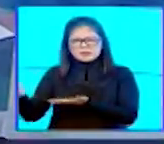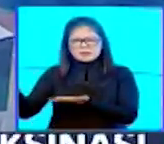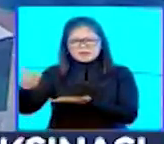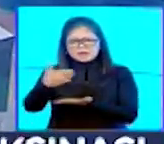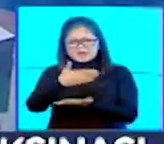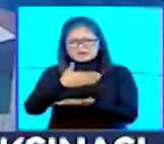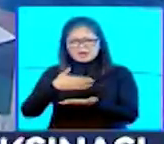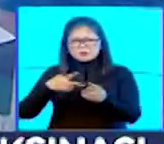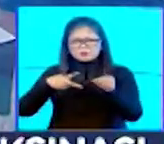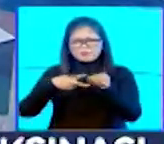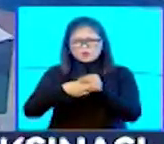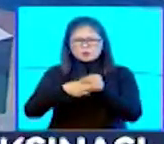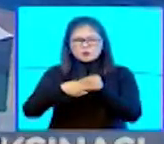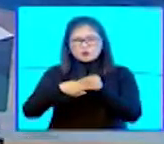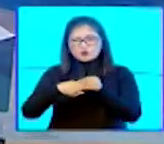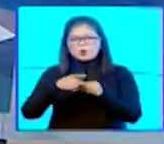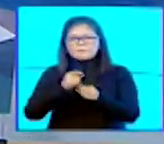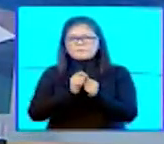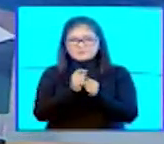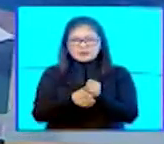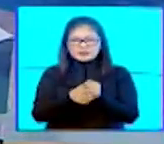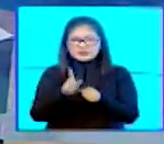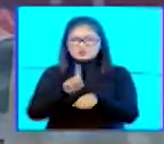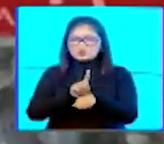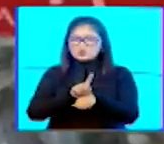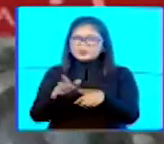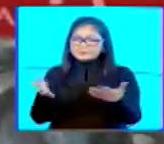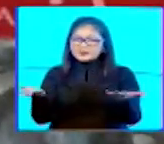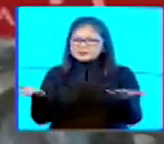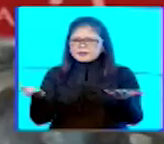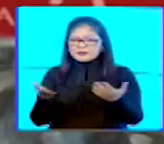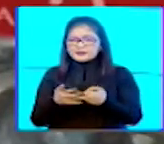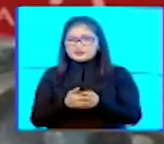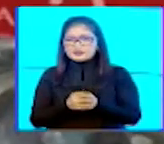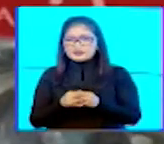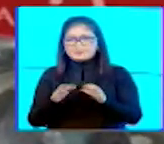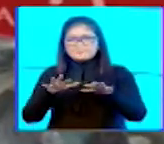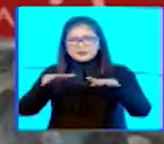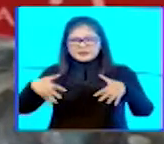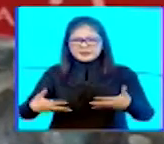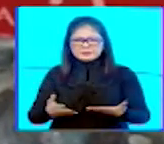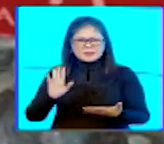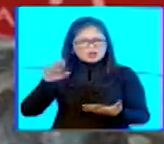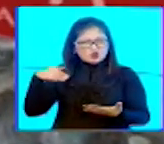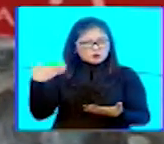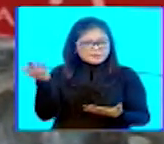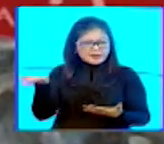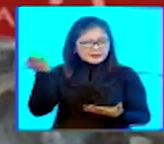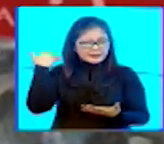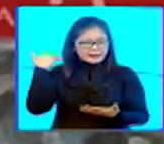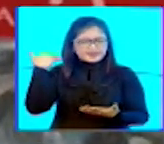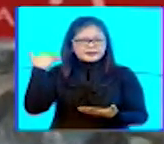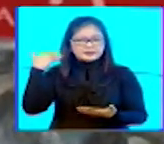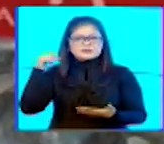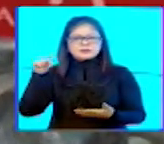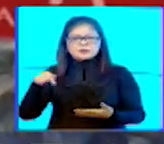kepada para tenan-tenan yang ada di mal, Pak? Ya, sejak pandemi tahun lalu banyak penyewa yang